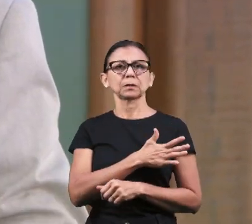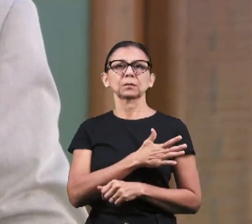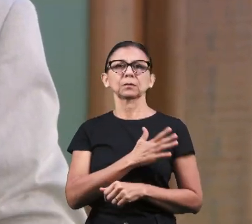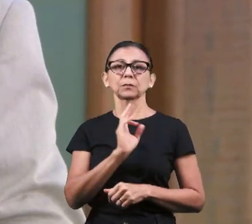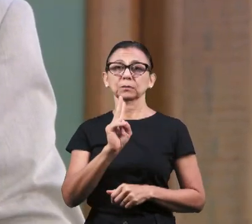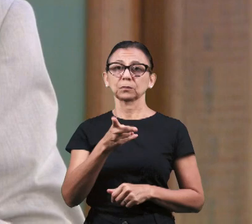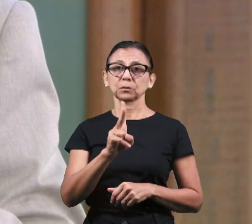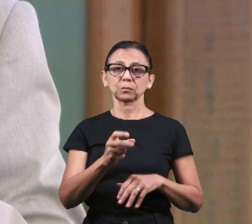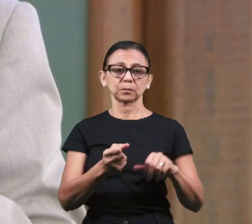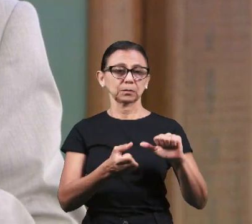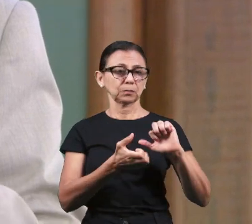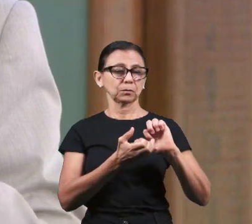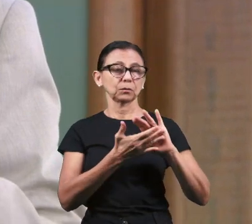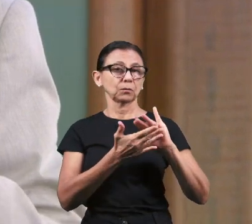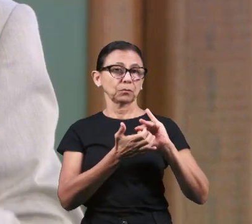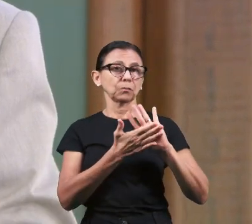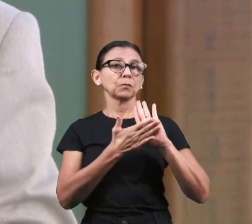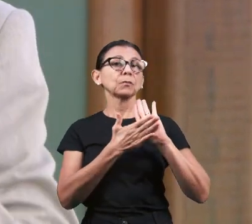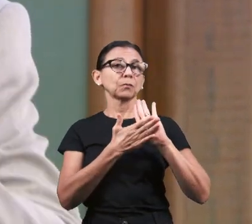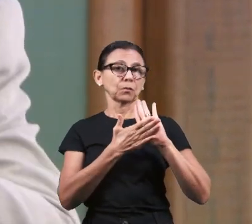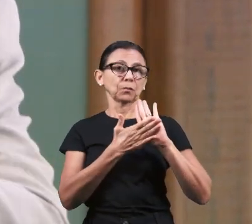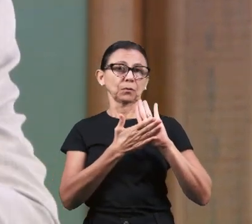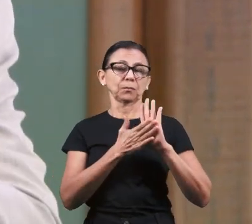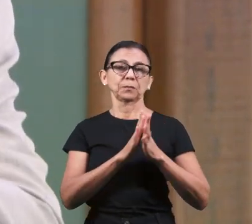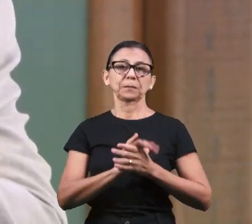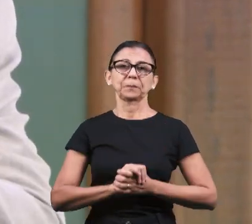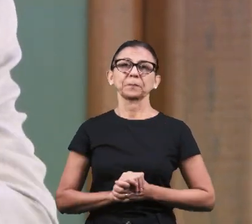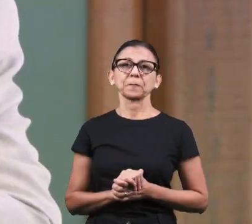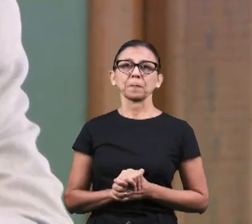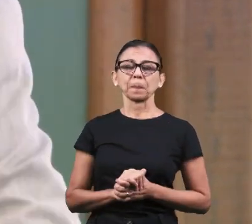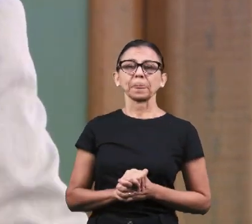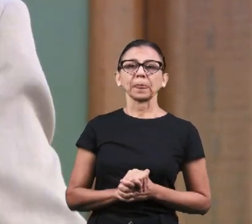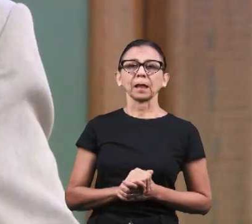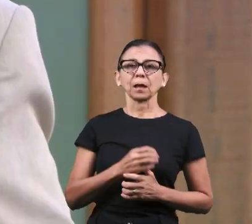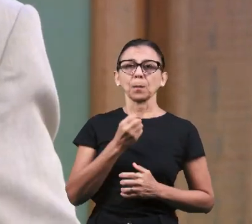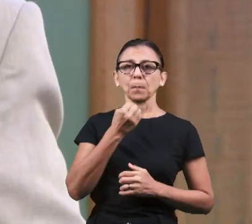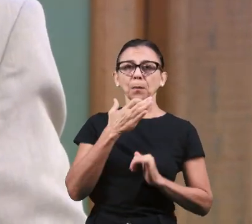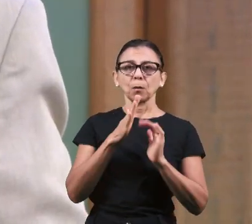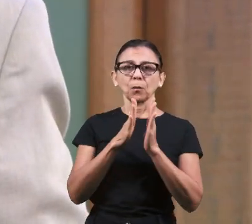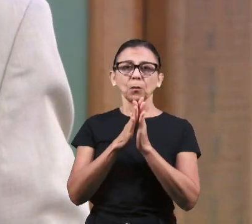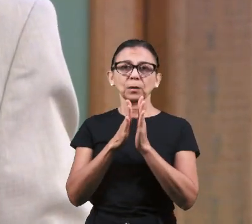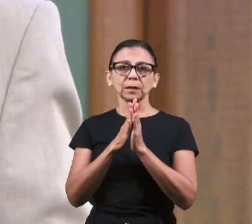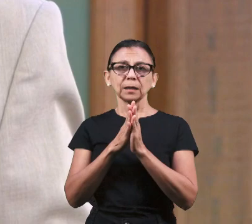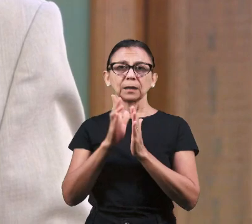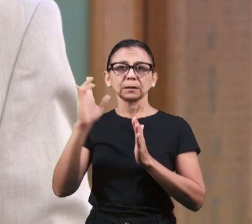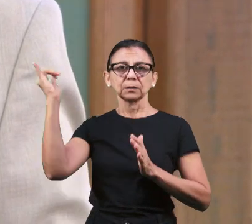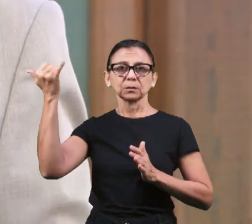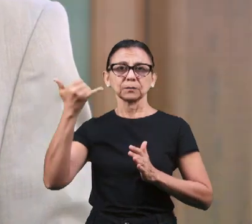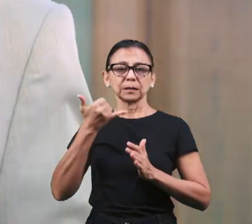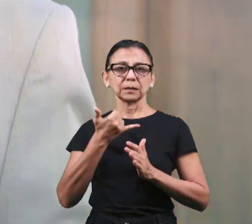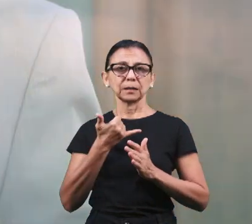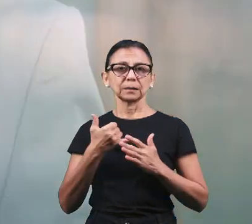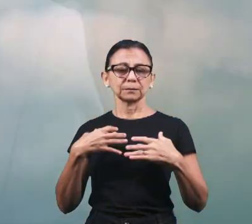Nous allons chanter encore une louange qui parle de prier et d'entendre la voix du Seigneur Jésus.